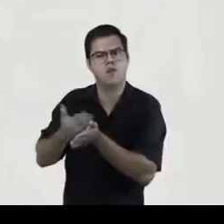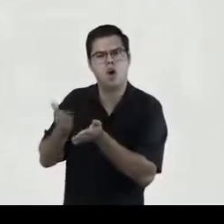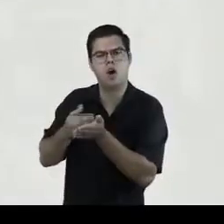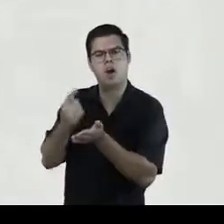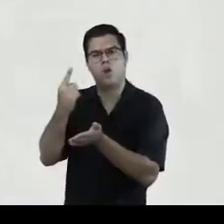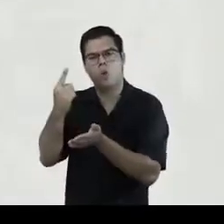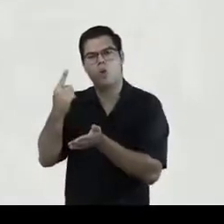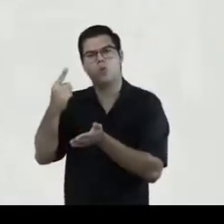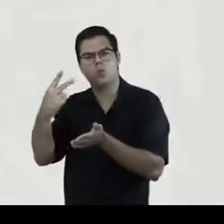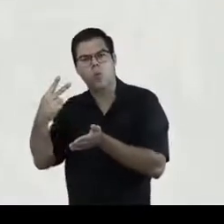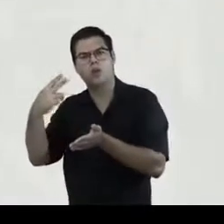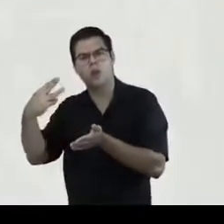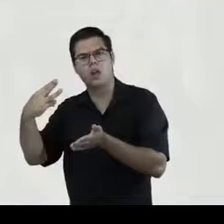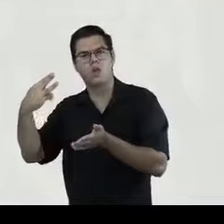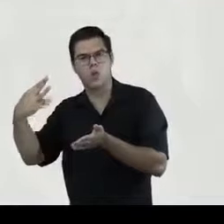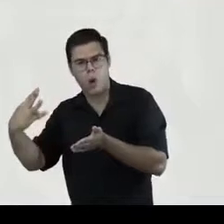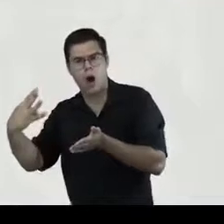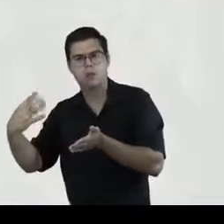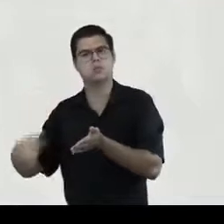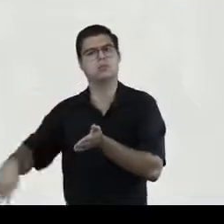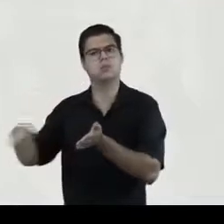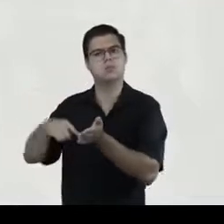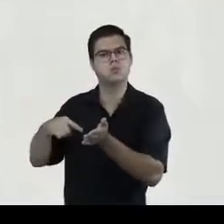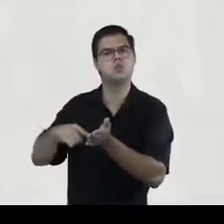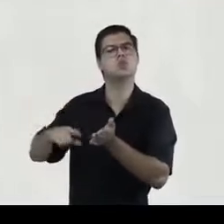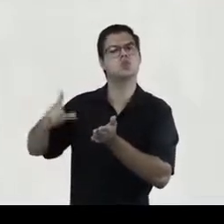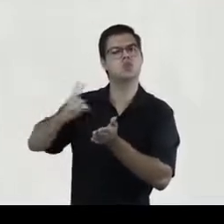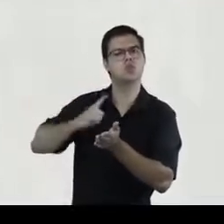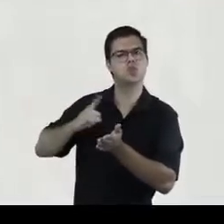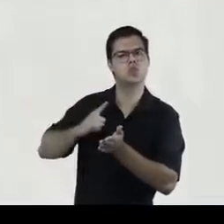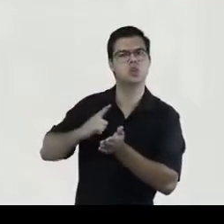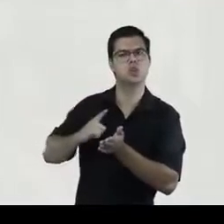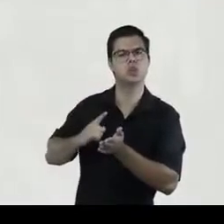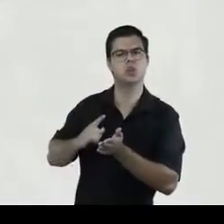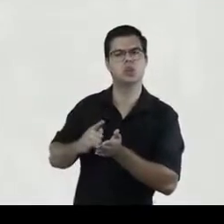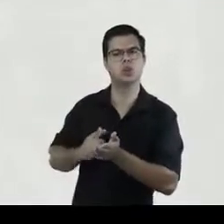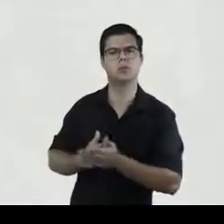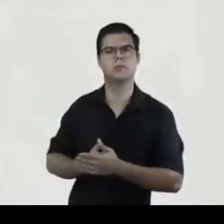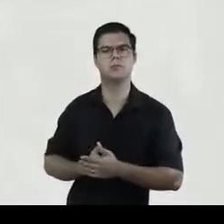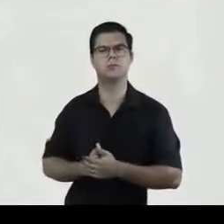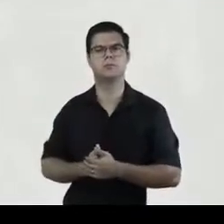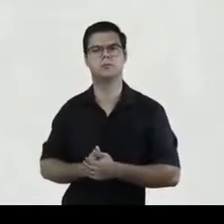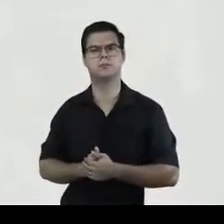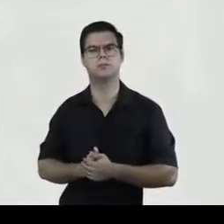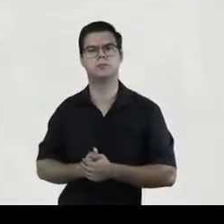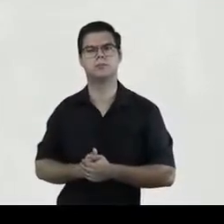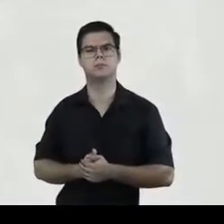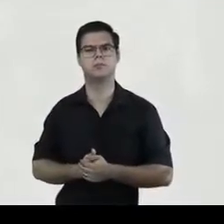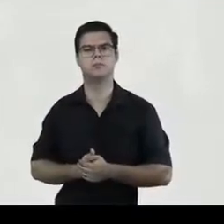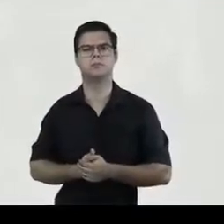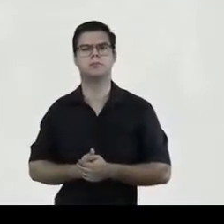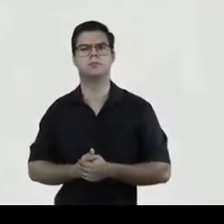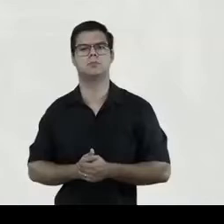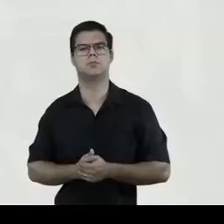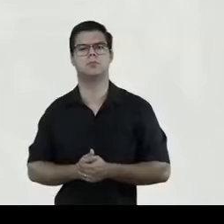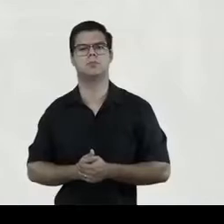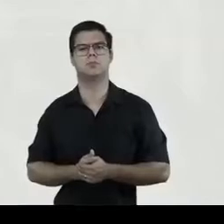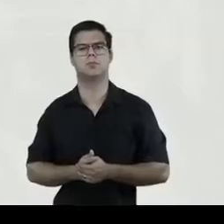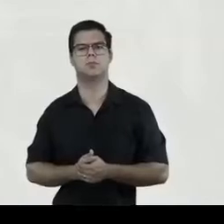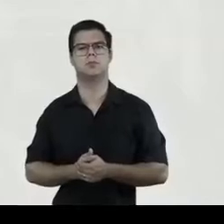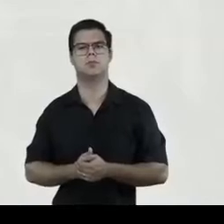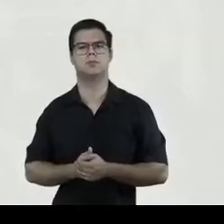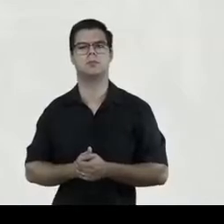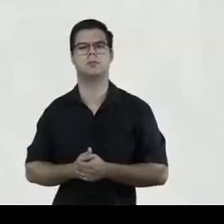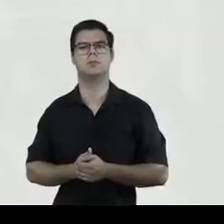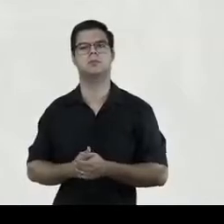Voici donc à quoi il ressemble avec cette page de titre